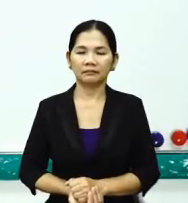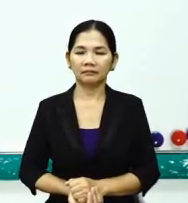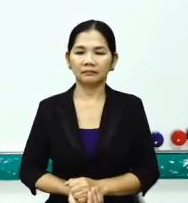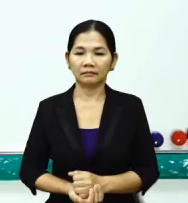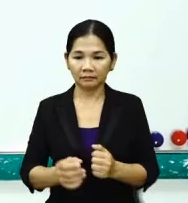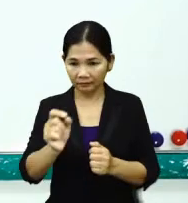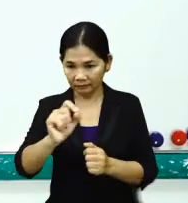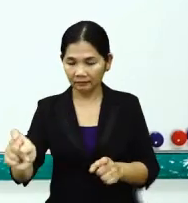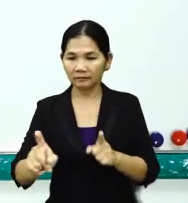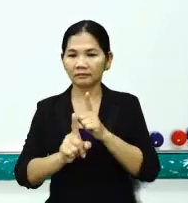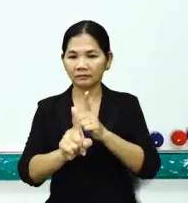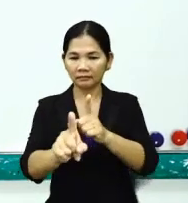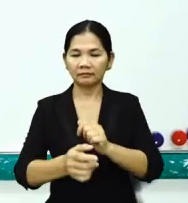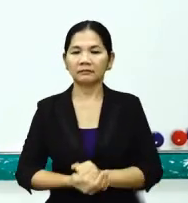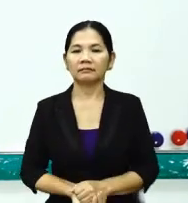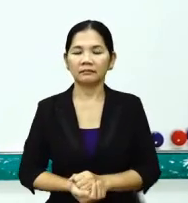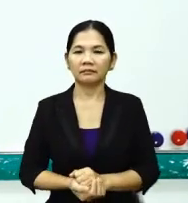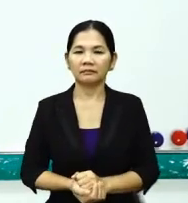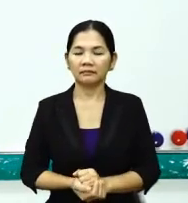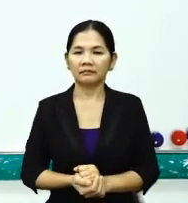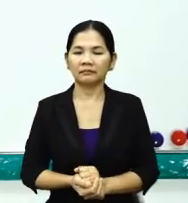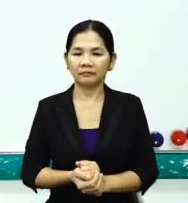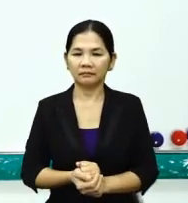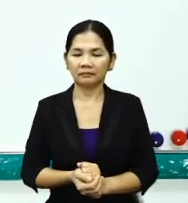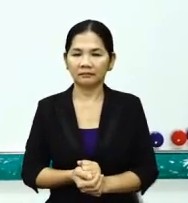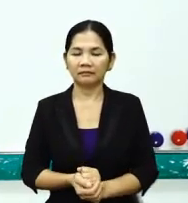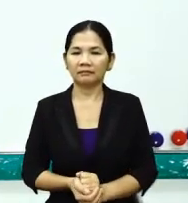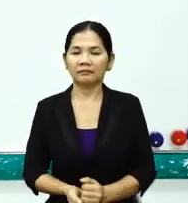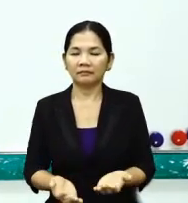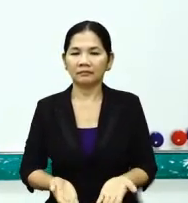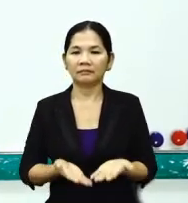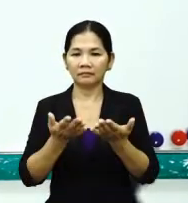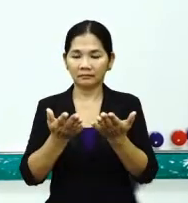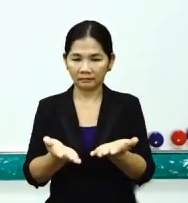Chà, sẽ xây bằng tó. Đặt lơ rô tế.